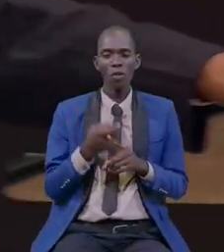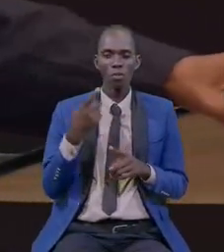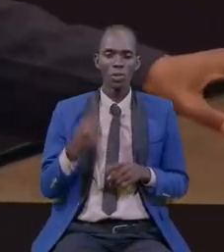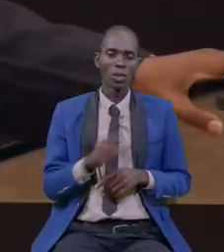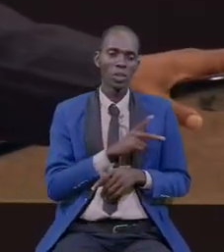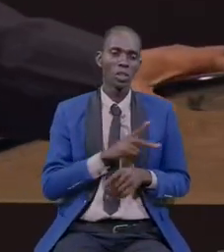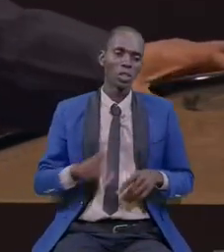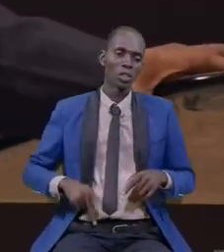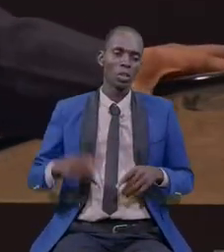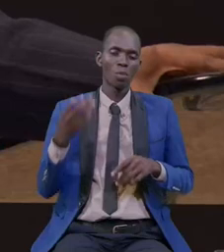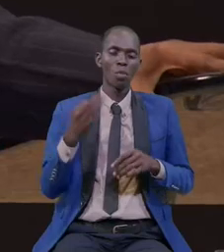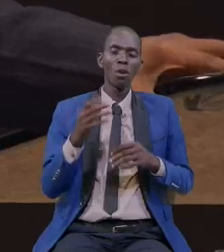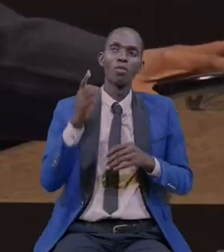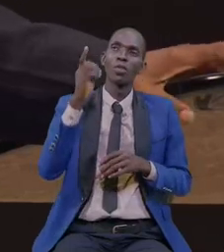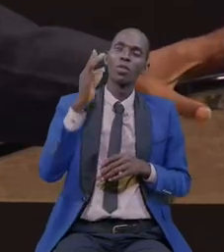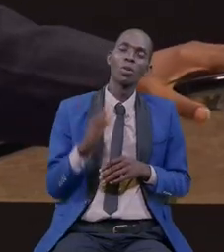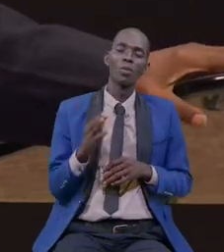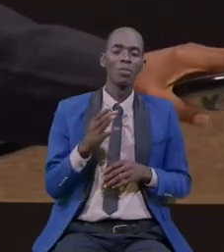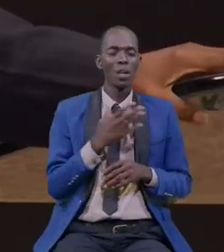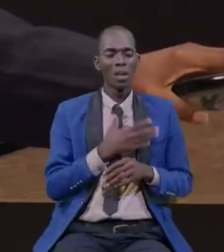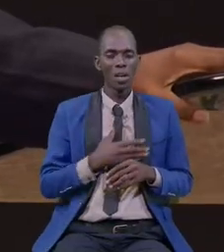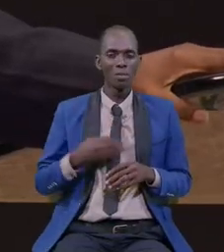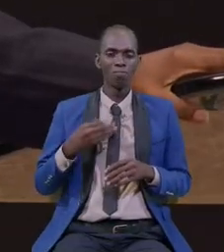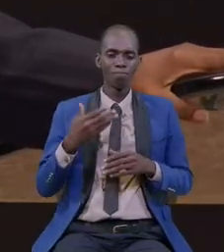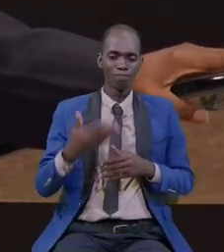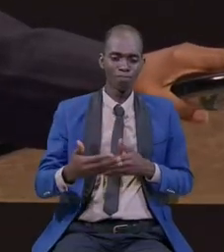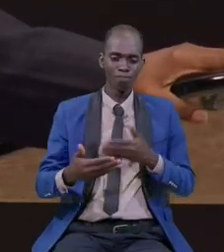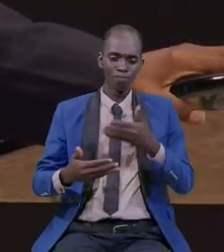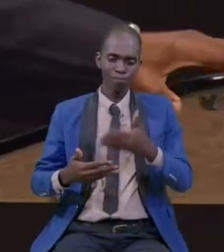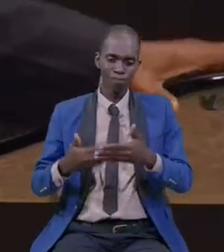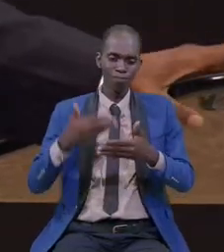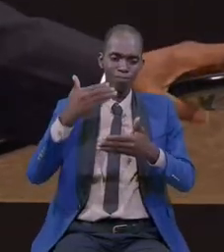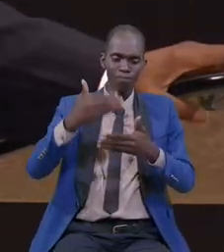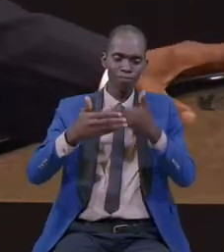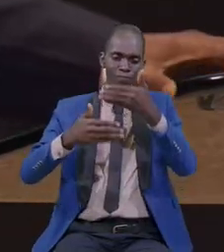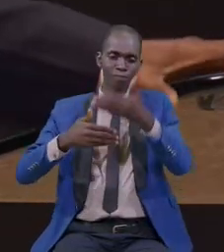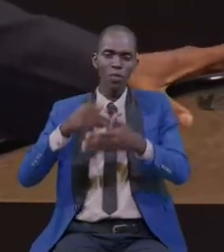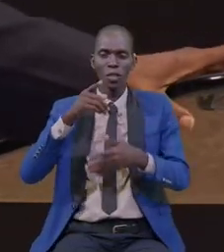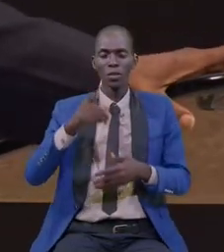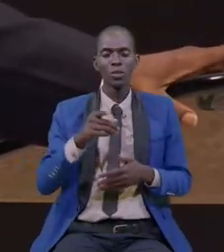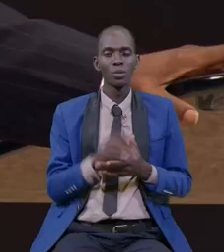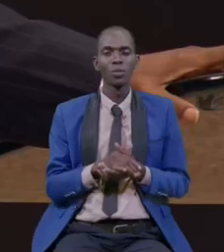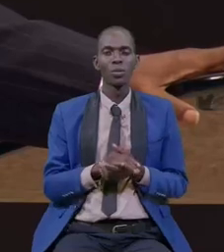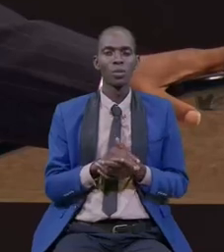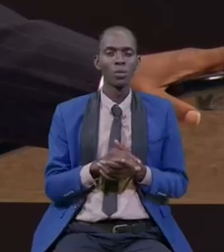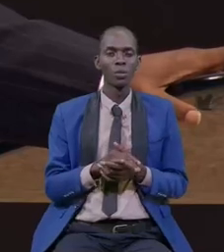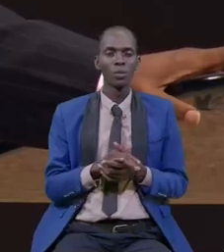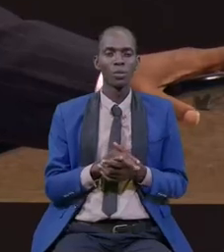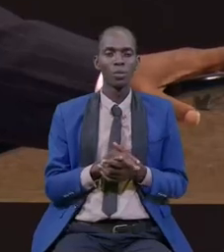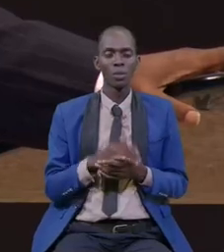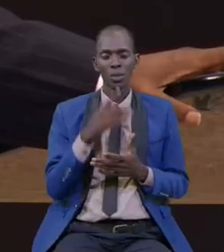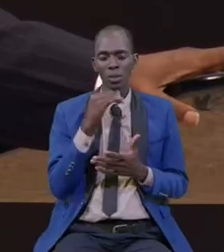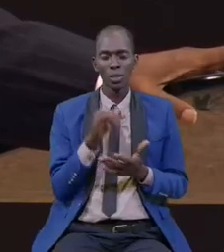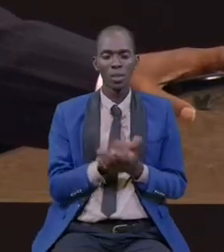peux être en train de courir de sauter de sauter pour dire je suis là je suis là alors que tu n'es pas là regardez cela il dit mais je